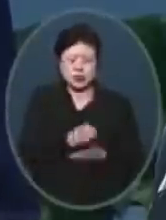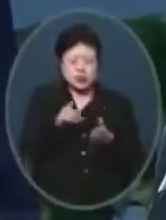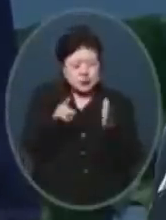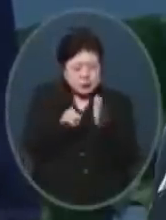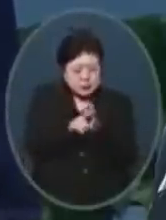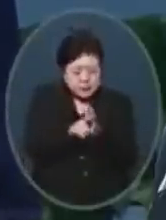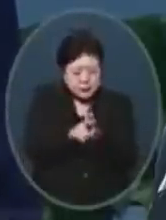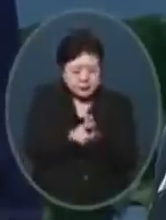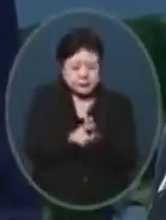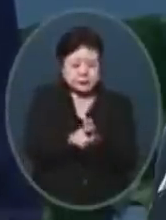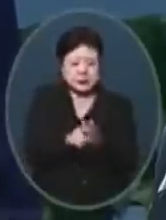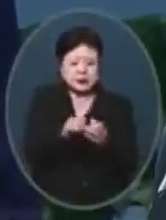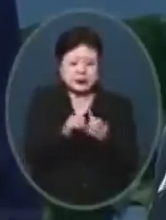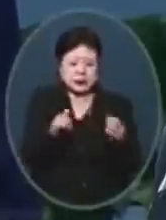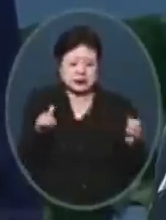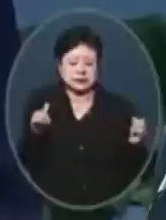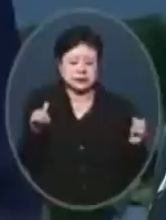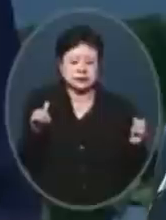신앙은